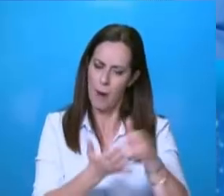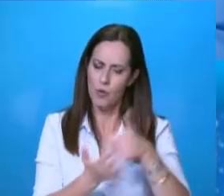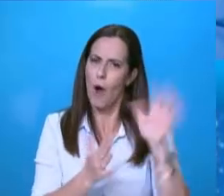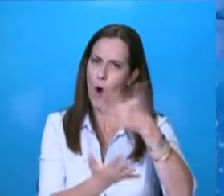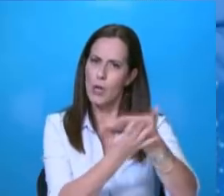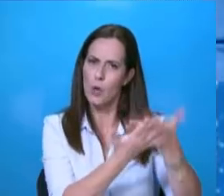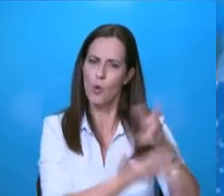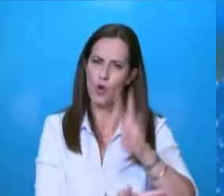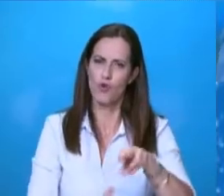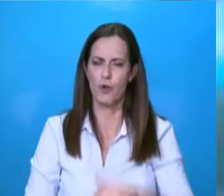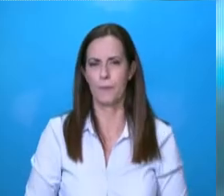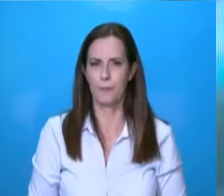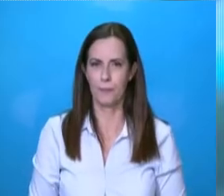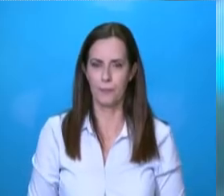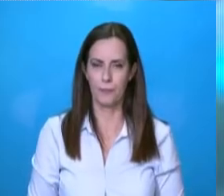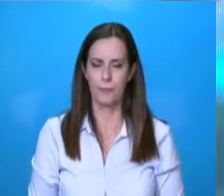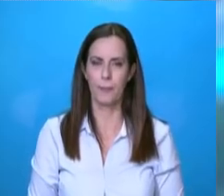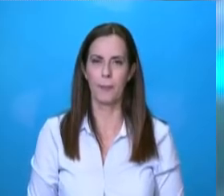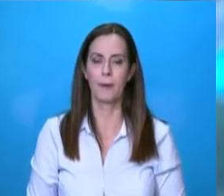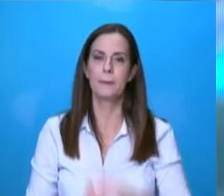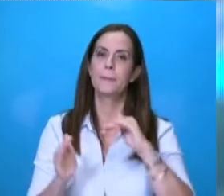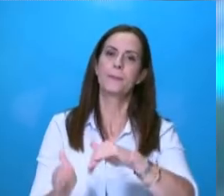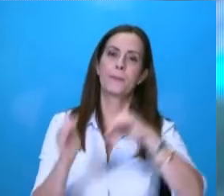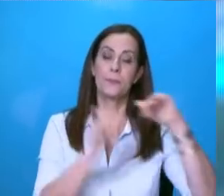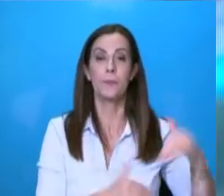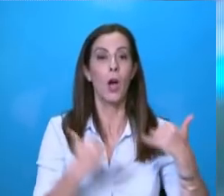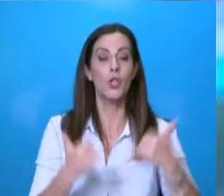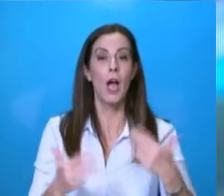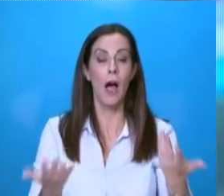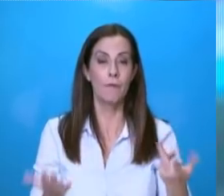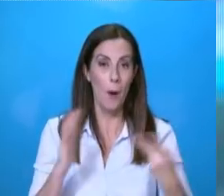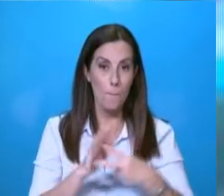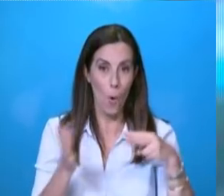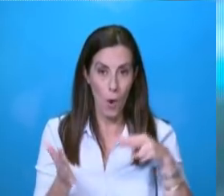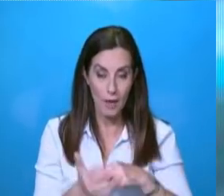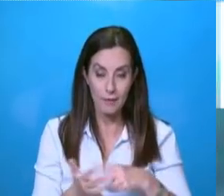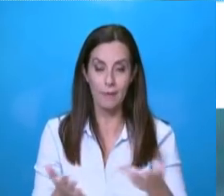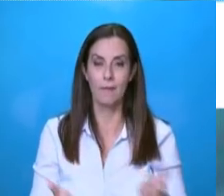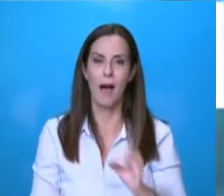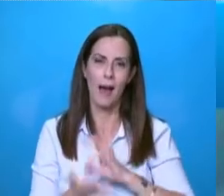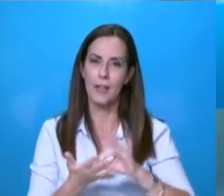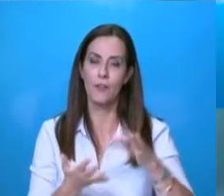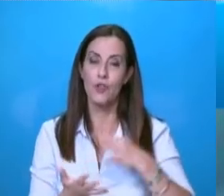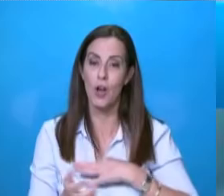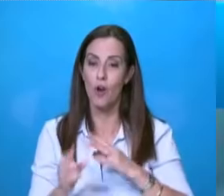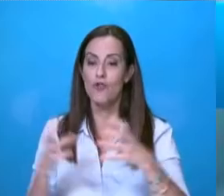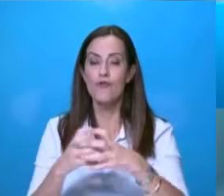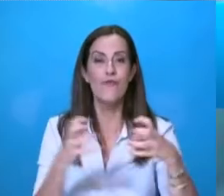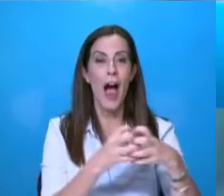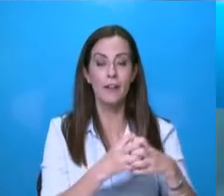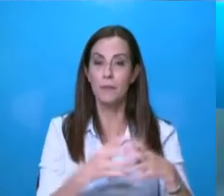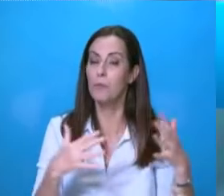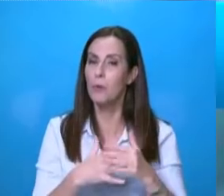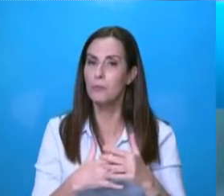נוספות נגבות. תודה רבה, אנטוני. אנחנו חוזרים לפוליטיקה, לפרק הרביעי והאחרון בסדרת הכתבות שלנו, שבטים, סדרה שבוחנת